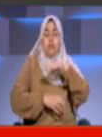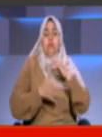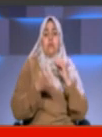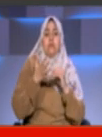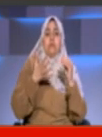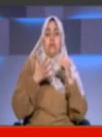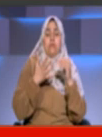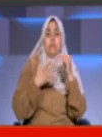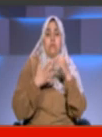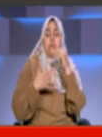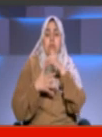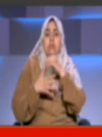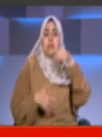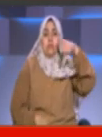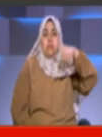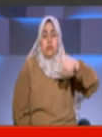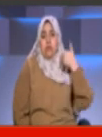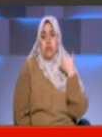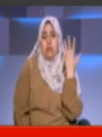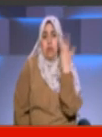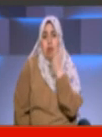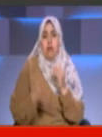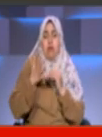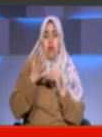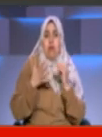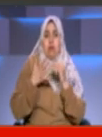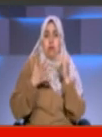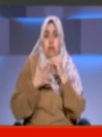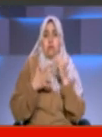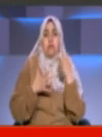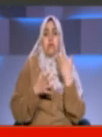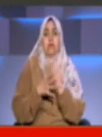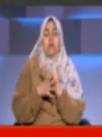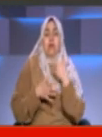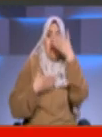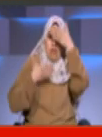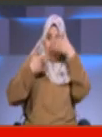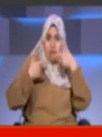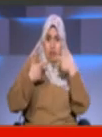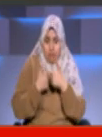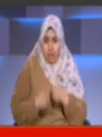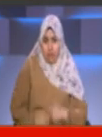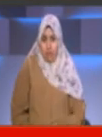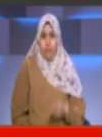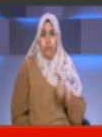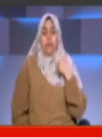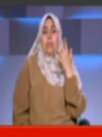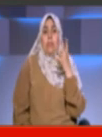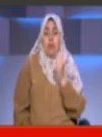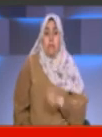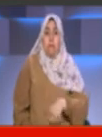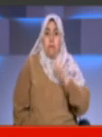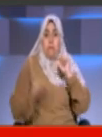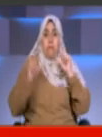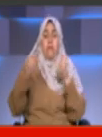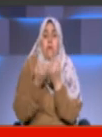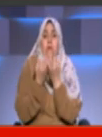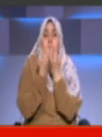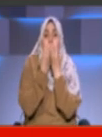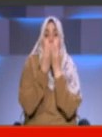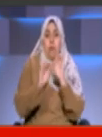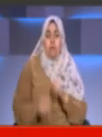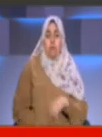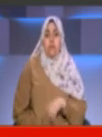المخطط تتكون من عدد من 6 من العناصر الإخوانية الهاربة والذين تم ضبطهم جميعا، وهم